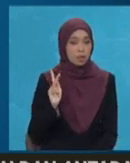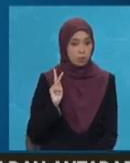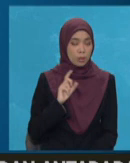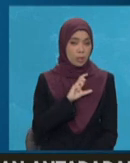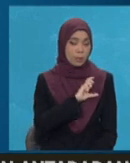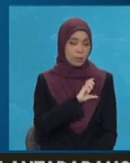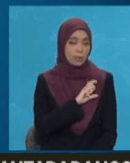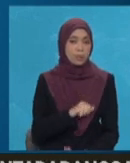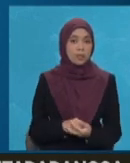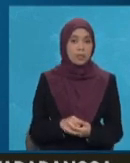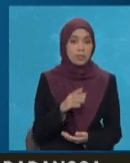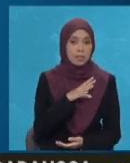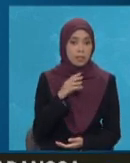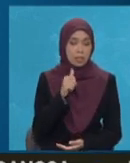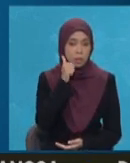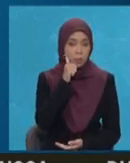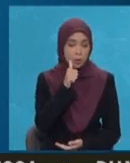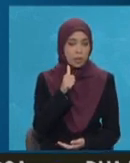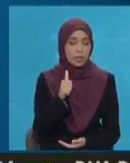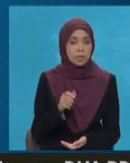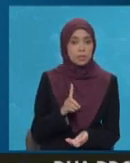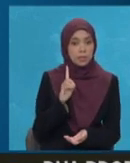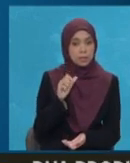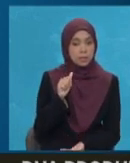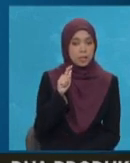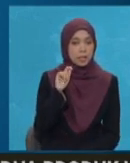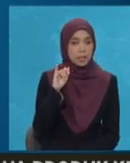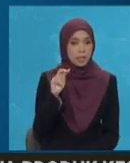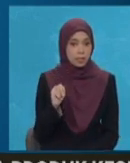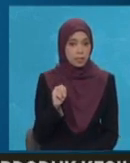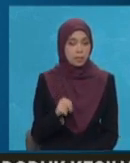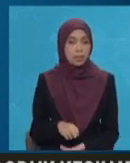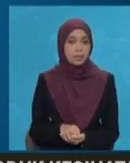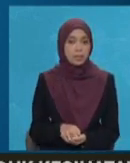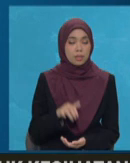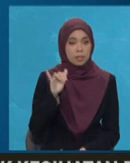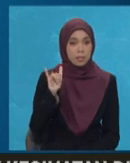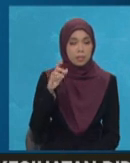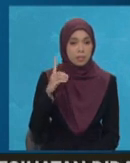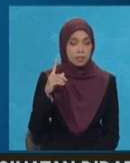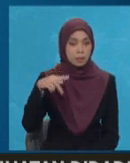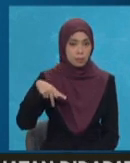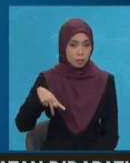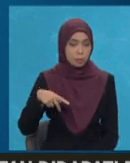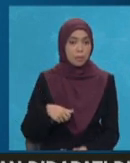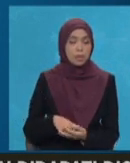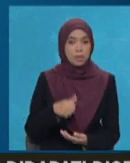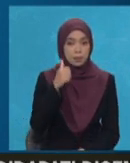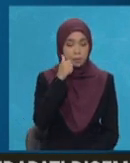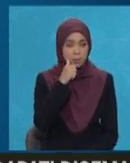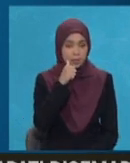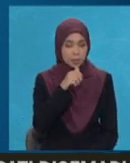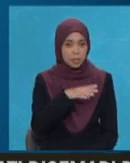dan pinggiran Datin Haji Sulaiman yang dipertua perkumpulan kebajikan istri dan keluarga polisi